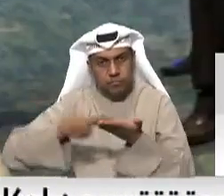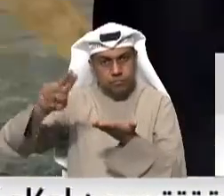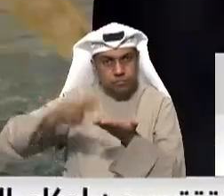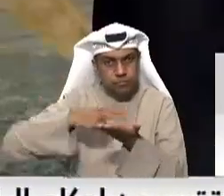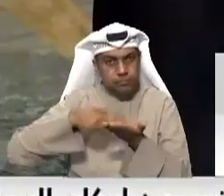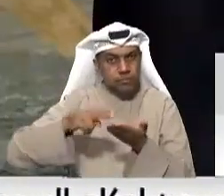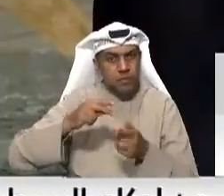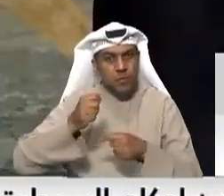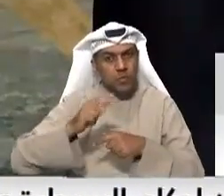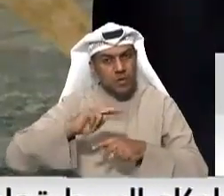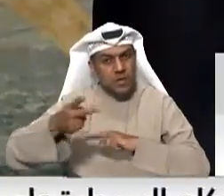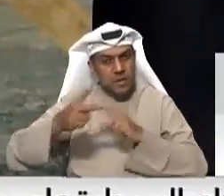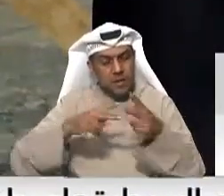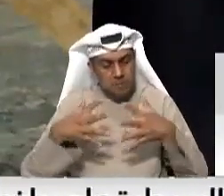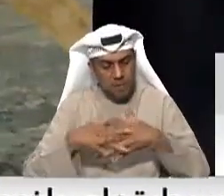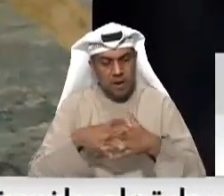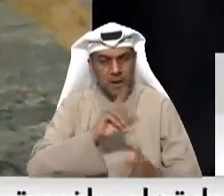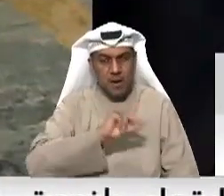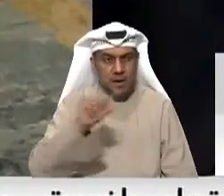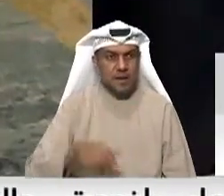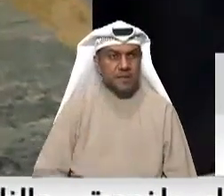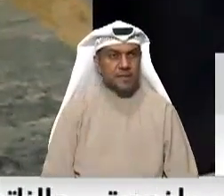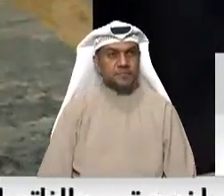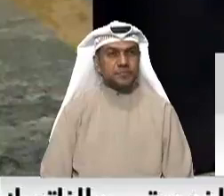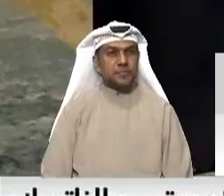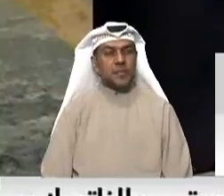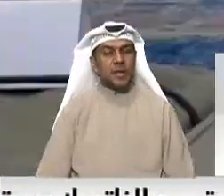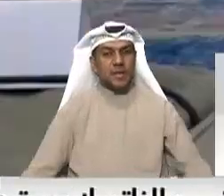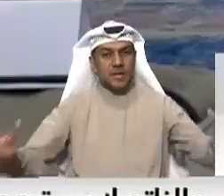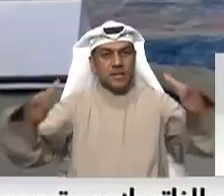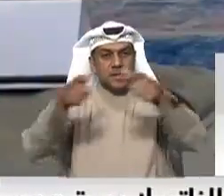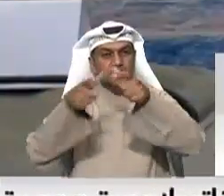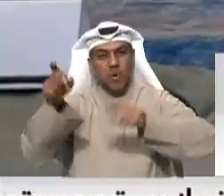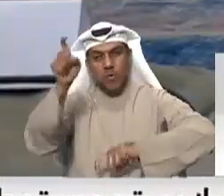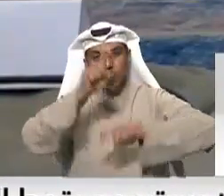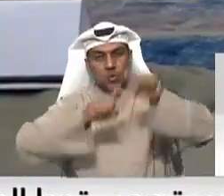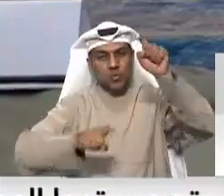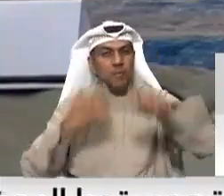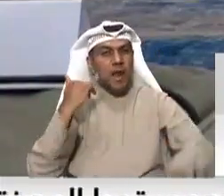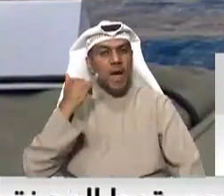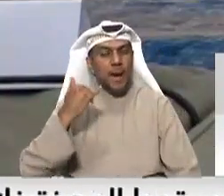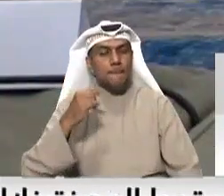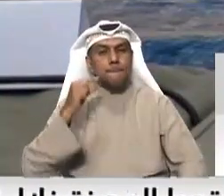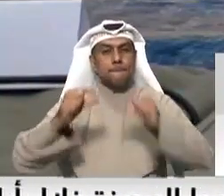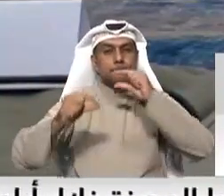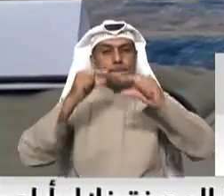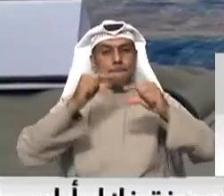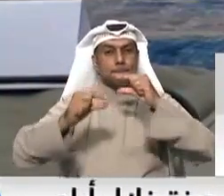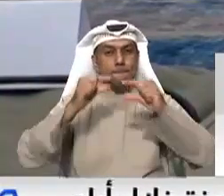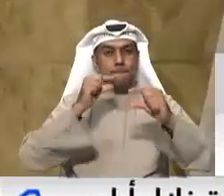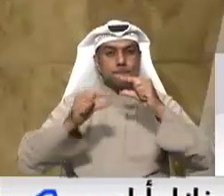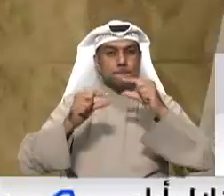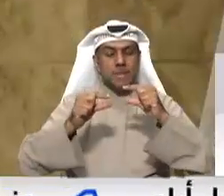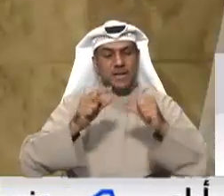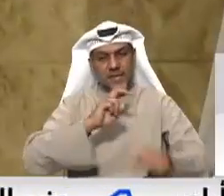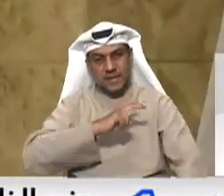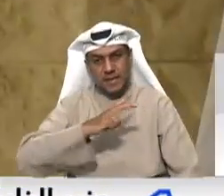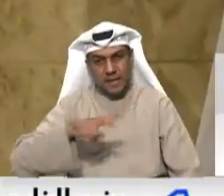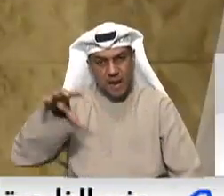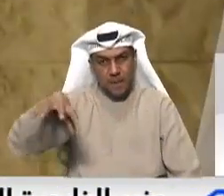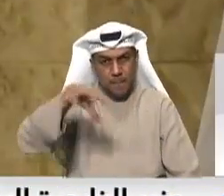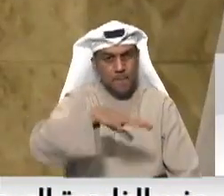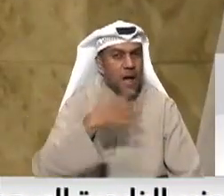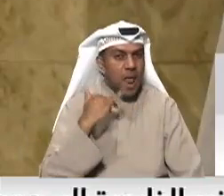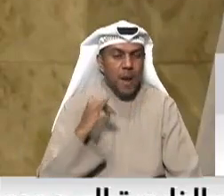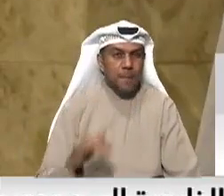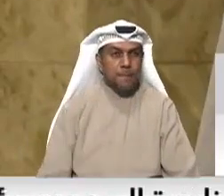لبنان. المجتمعون ناقشوا أيضا الورقة الإصلاحية الخاصة بالقطاع المالي اللبناني والتي أعدها اتحاد المصارف